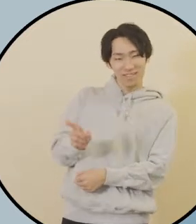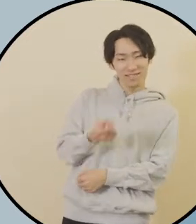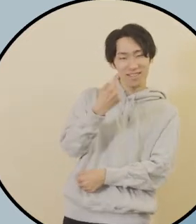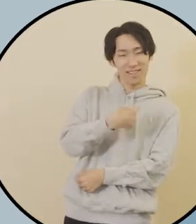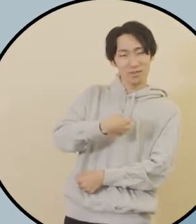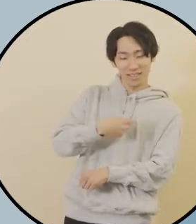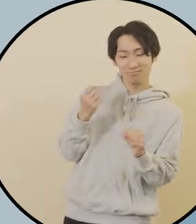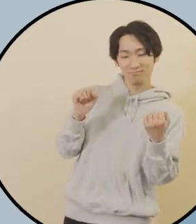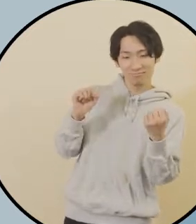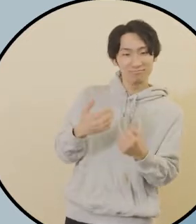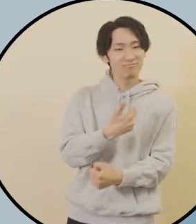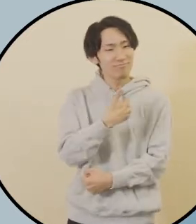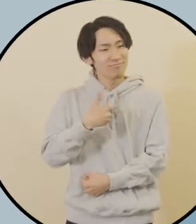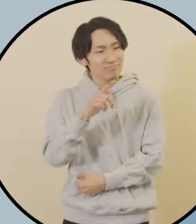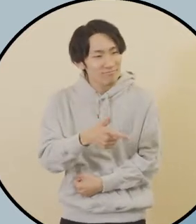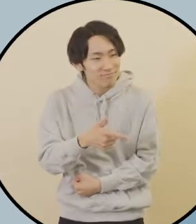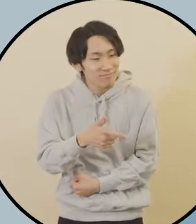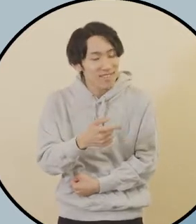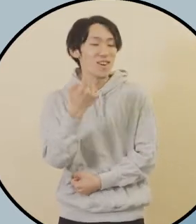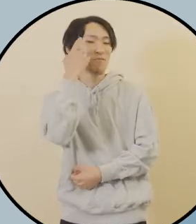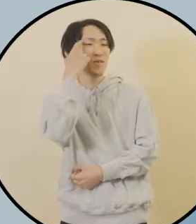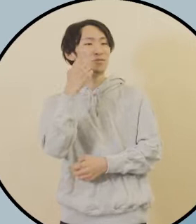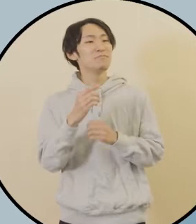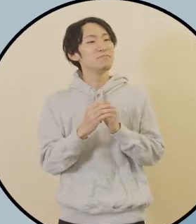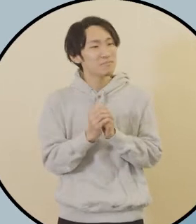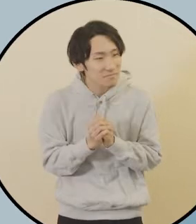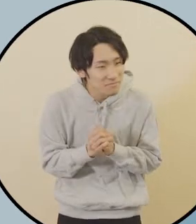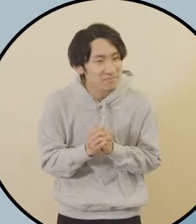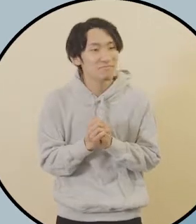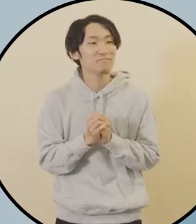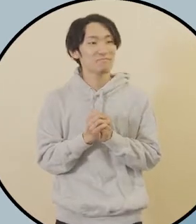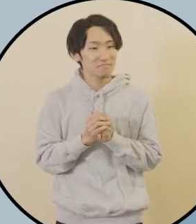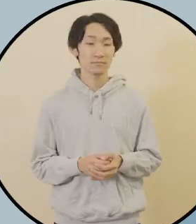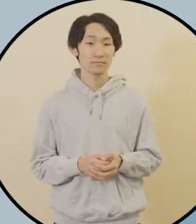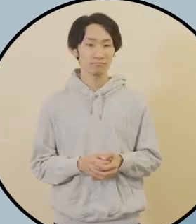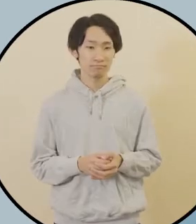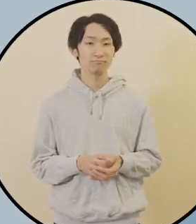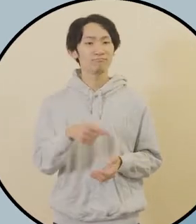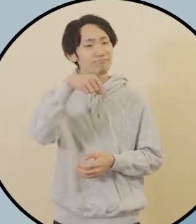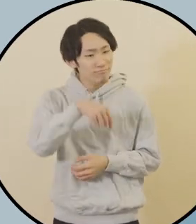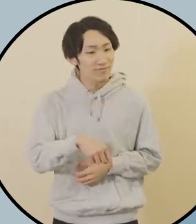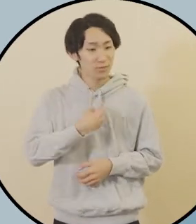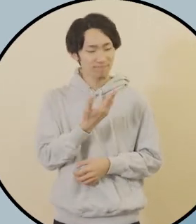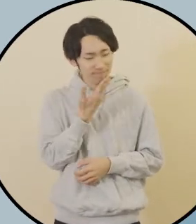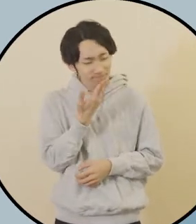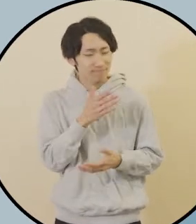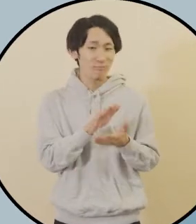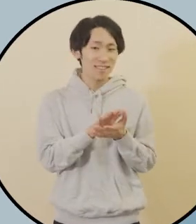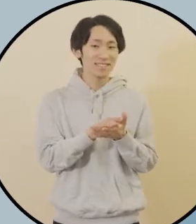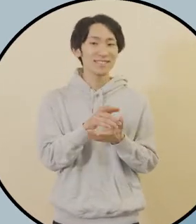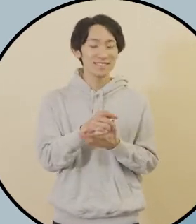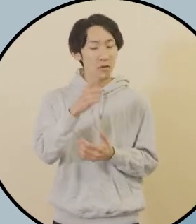方法枚待ってだいぶ新鮮な気持ちでお芝居ができたなぁと思うんですけどまあその中でその